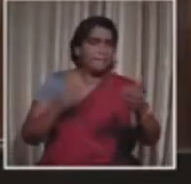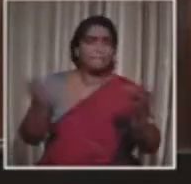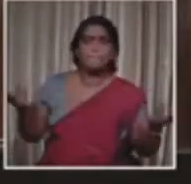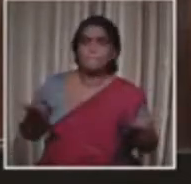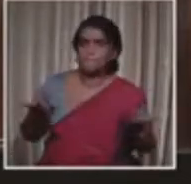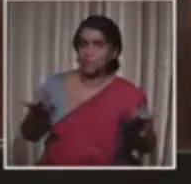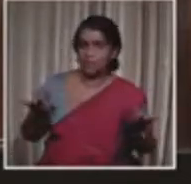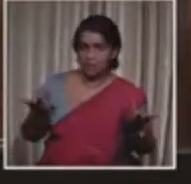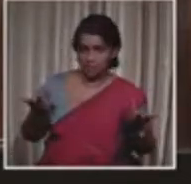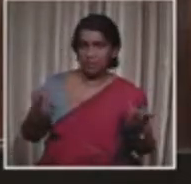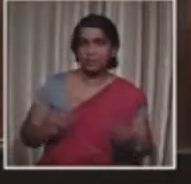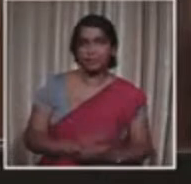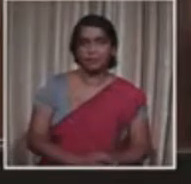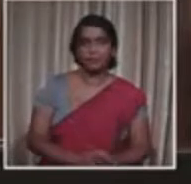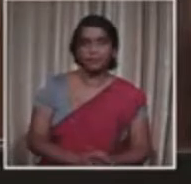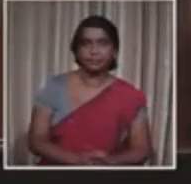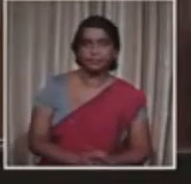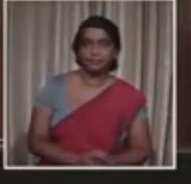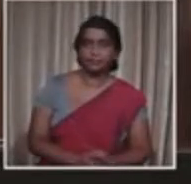වෙනවා.